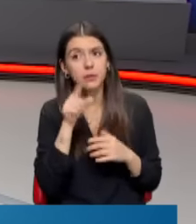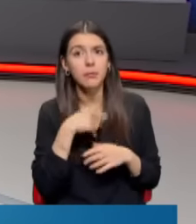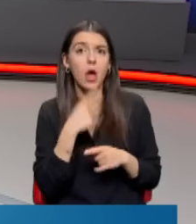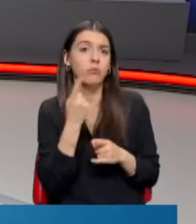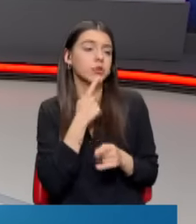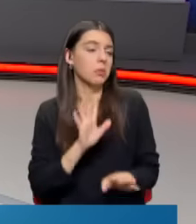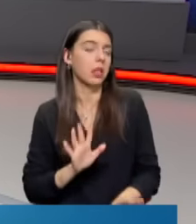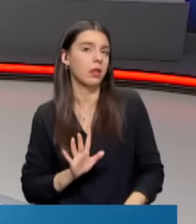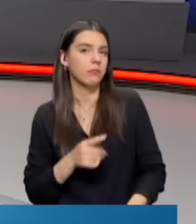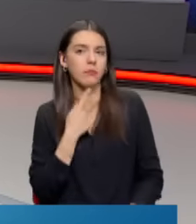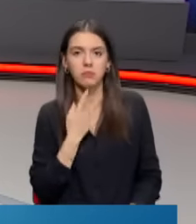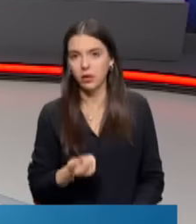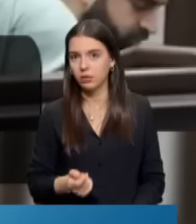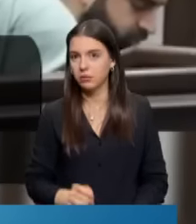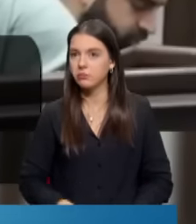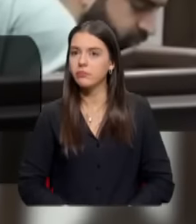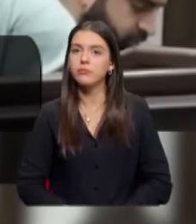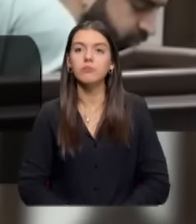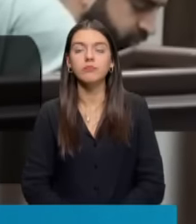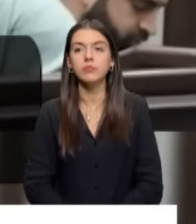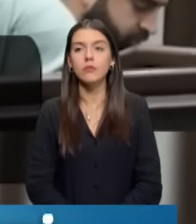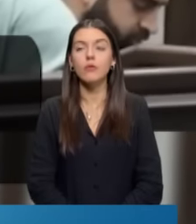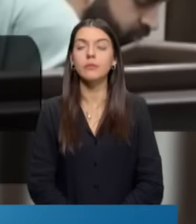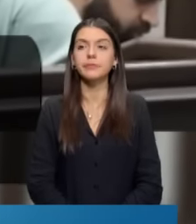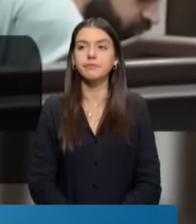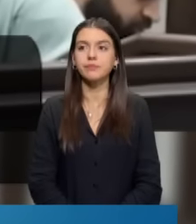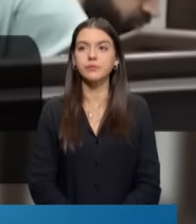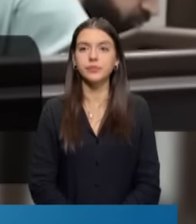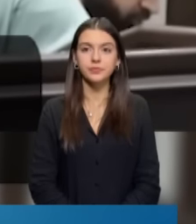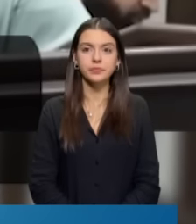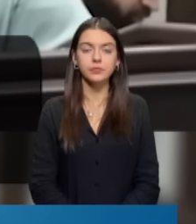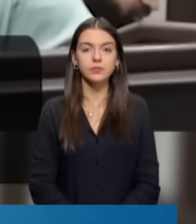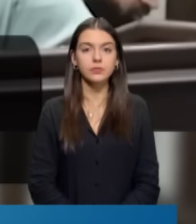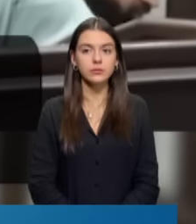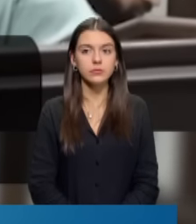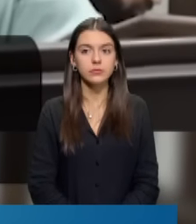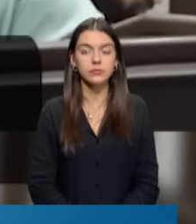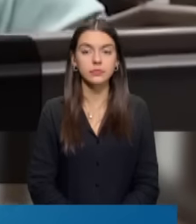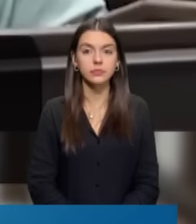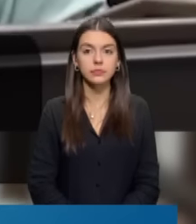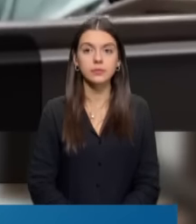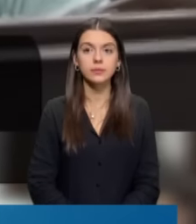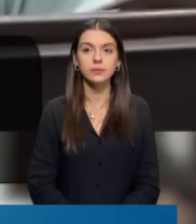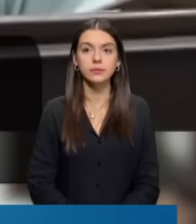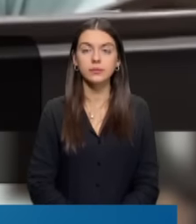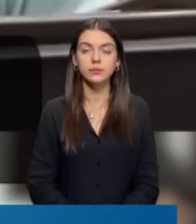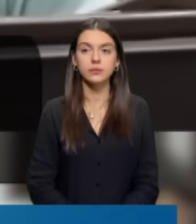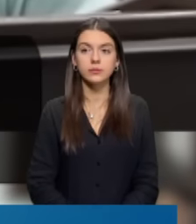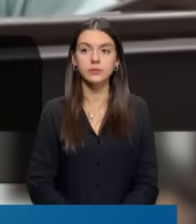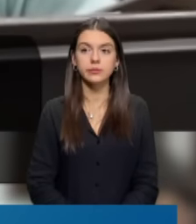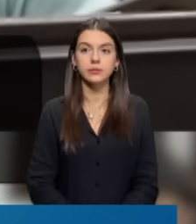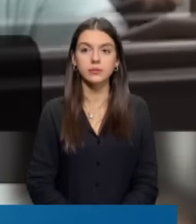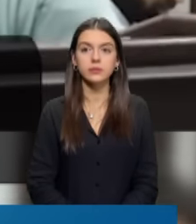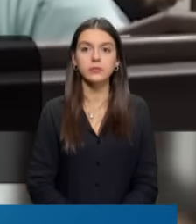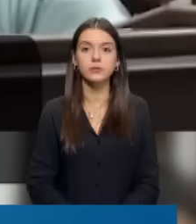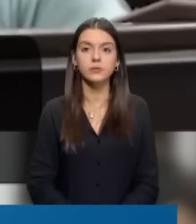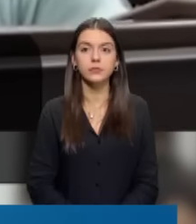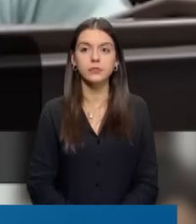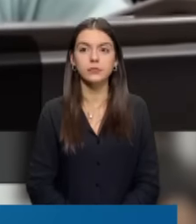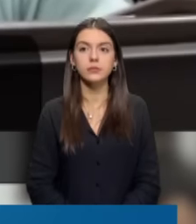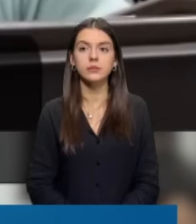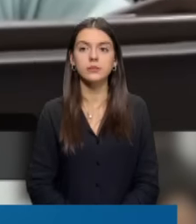dedi. İlk geldiğim gün maaş ödemek durumundaydım. Maaşı 85 milyonu kredi